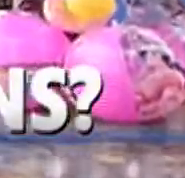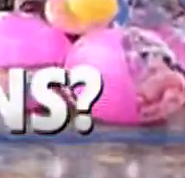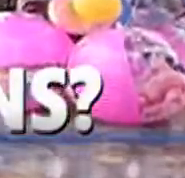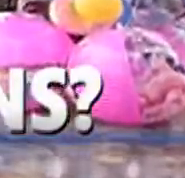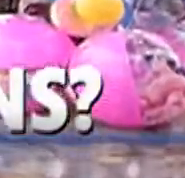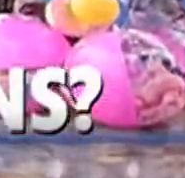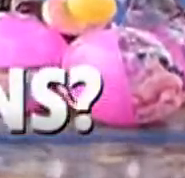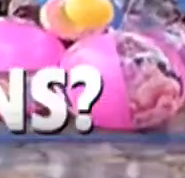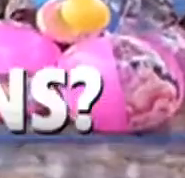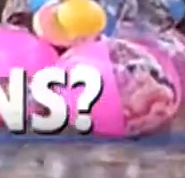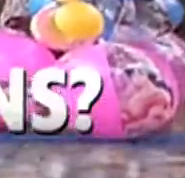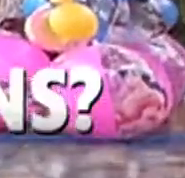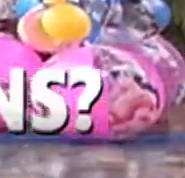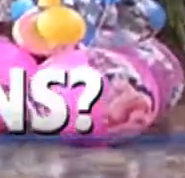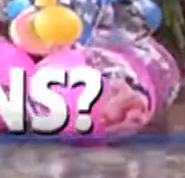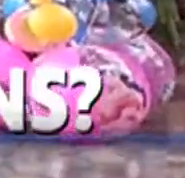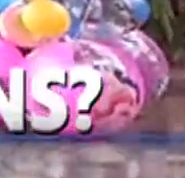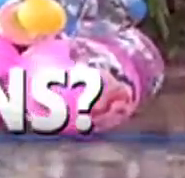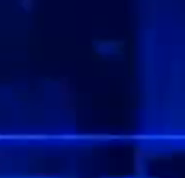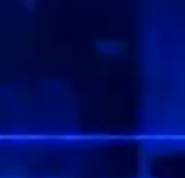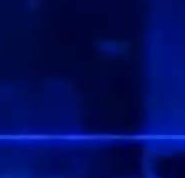KJ pero may pakiusap.